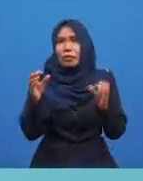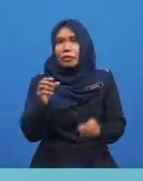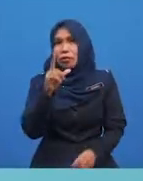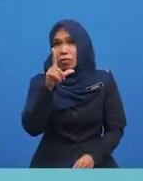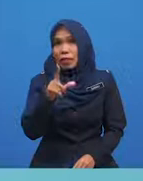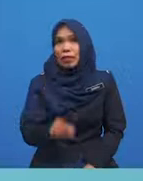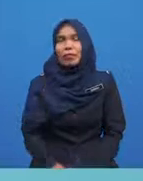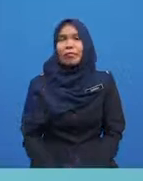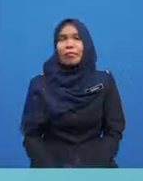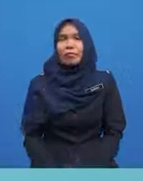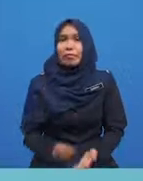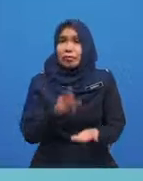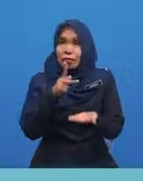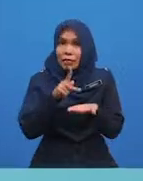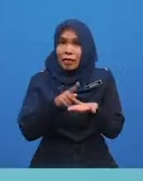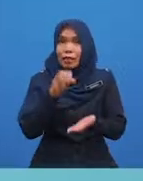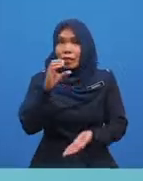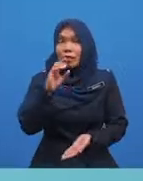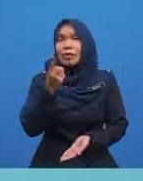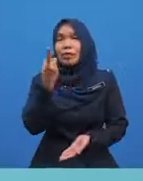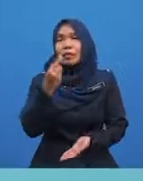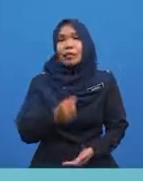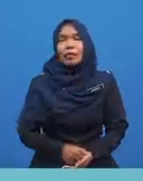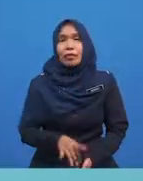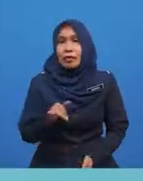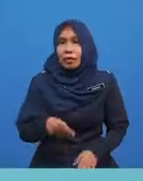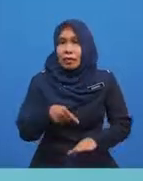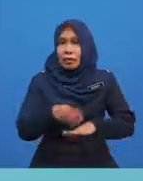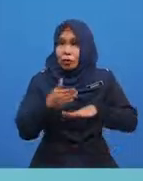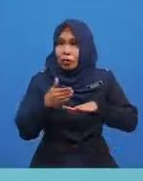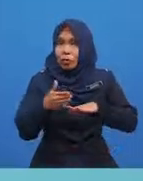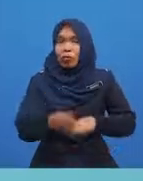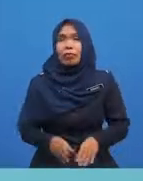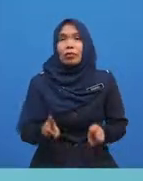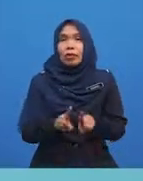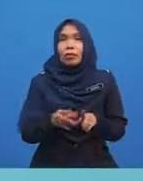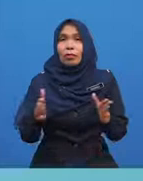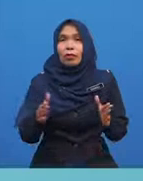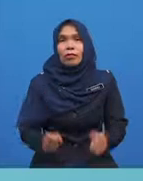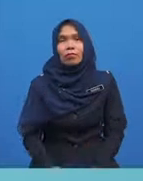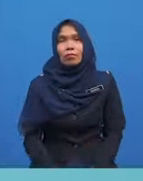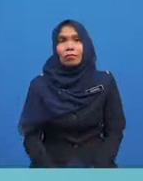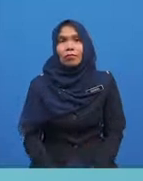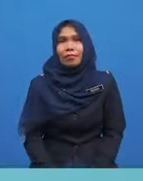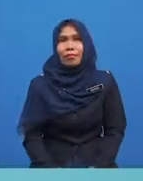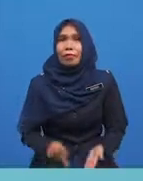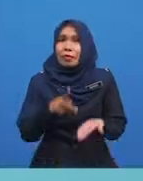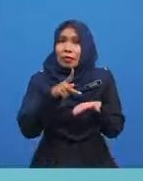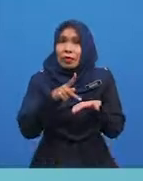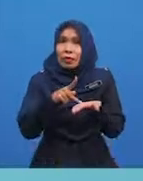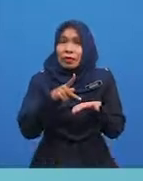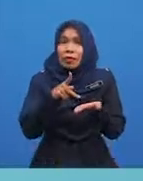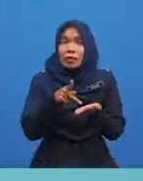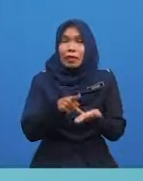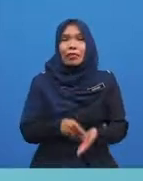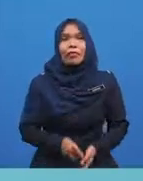sahaja dipotong kepada 4 bahagian sama besar. Rupa-rupanya, kek A pun